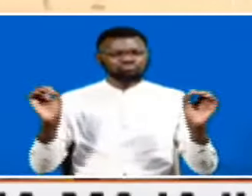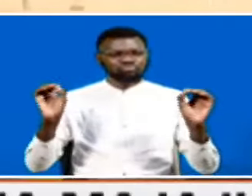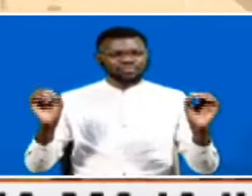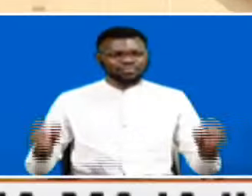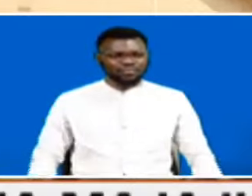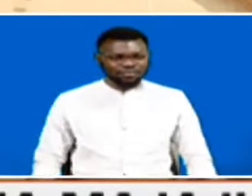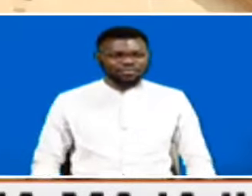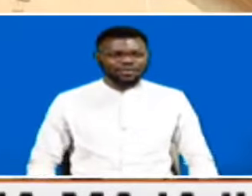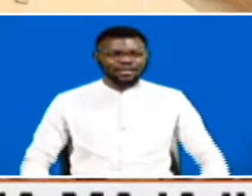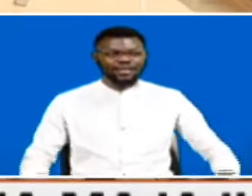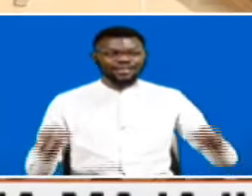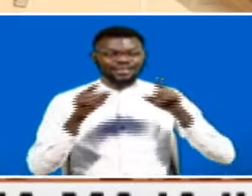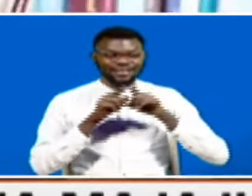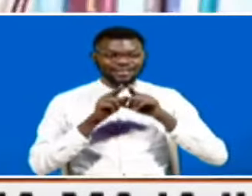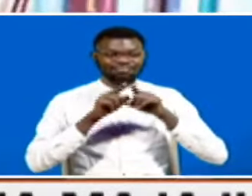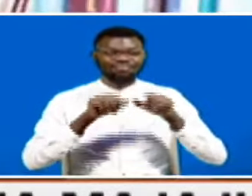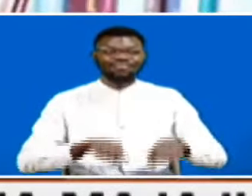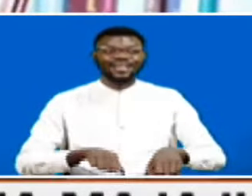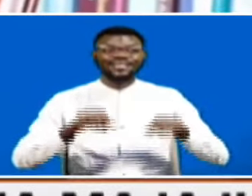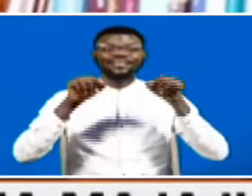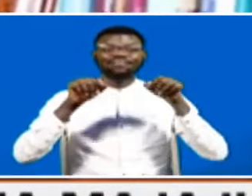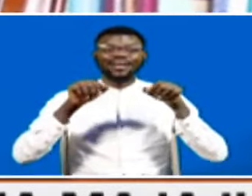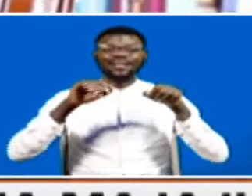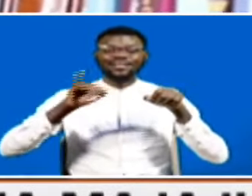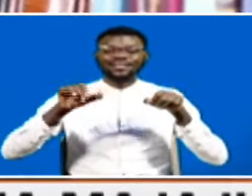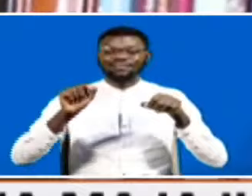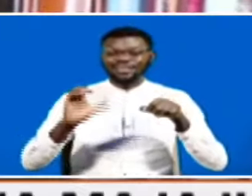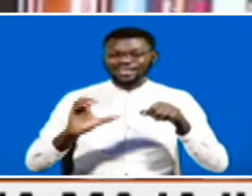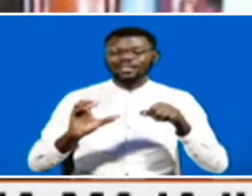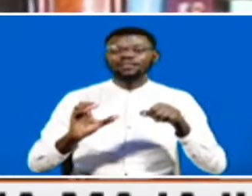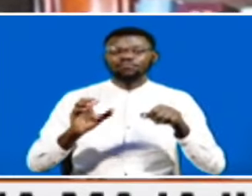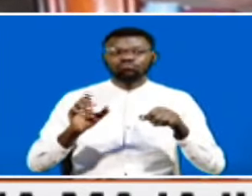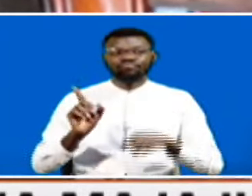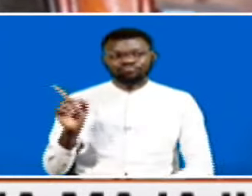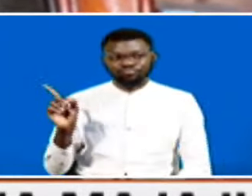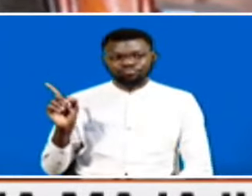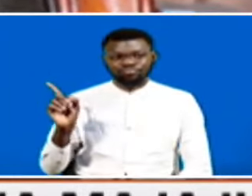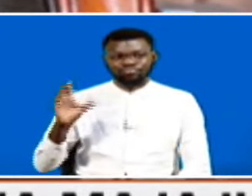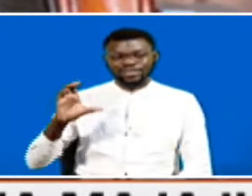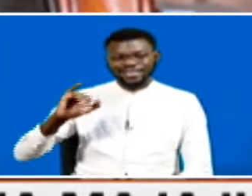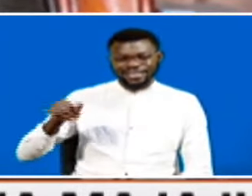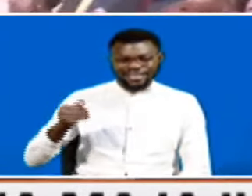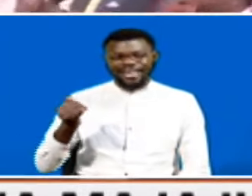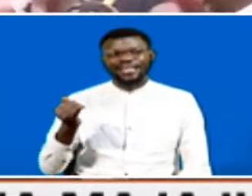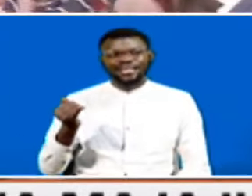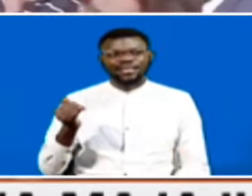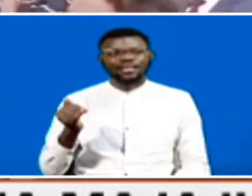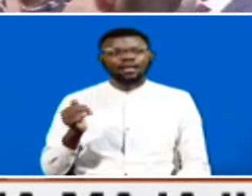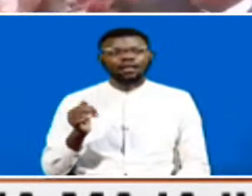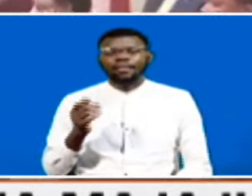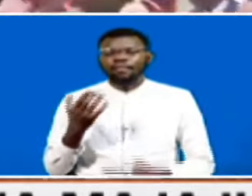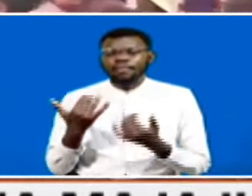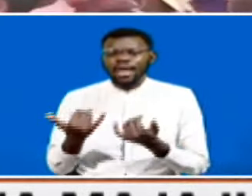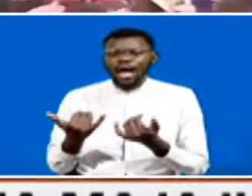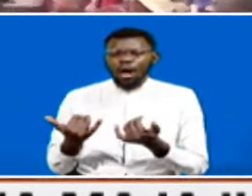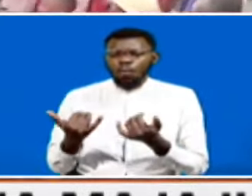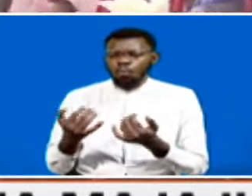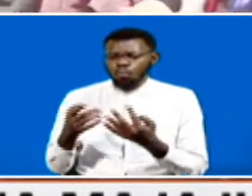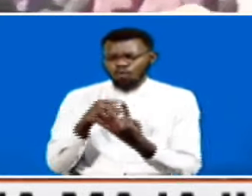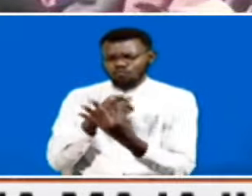Kulingana na taarifa kutoka kwa mwenyekiti wa JSC na ambaye ni jaji mkuu Martha Koome, JSC imeelekeza macho yake kwa majaji